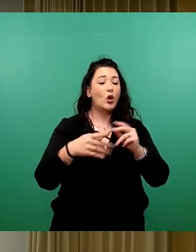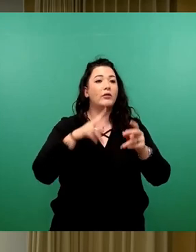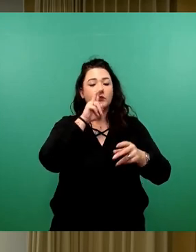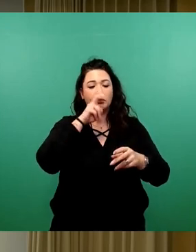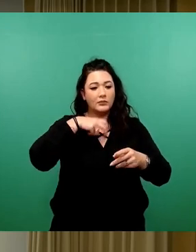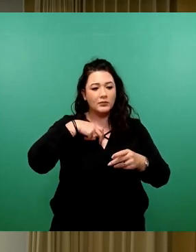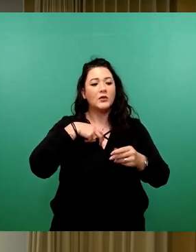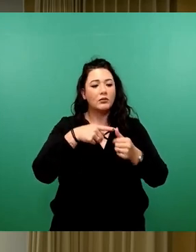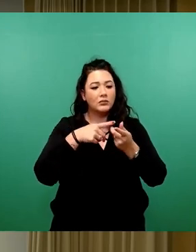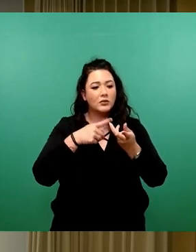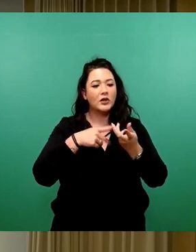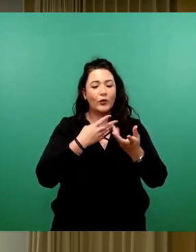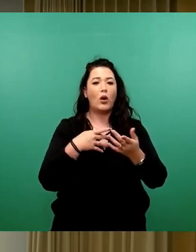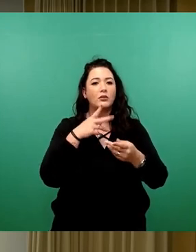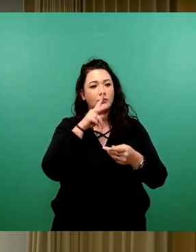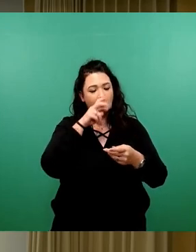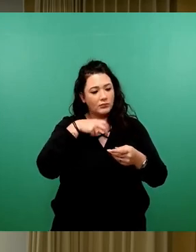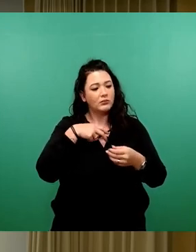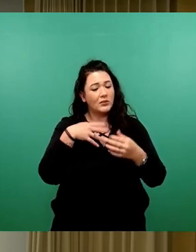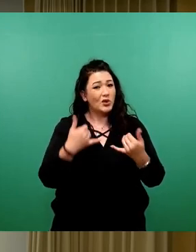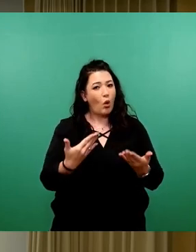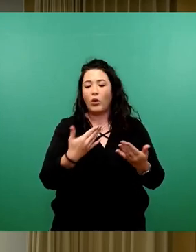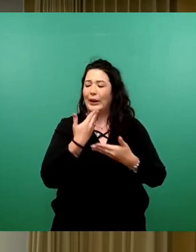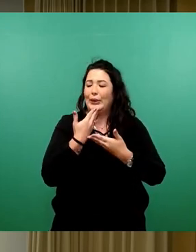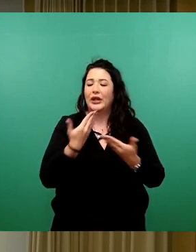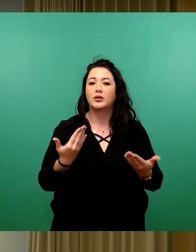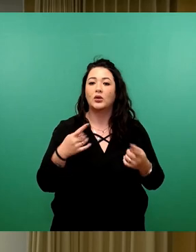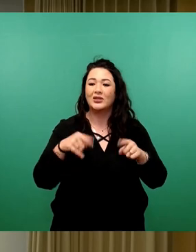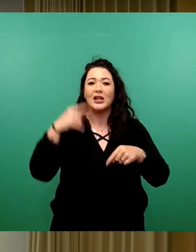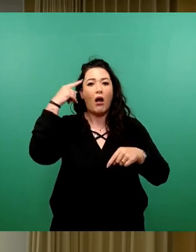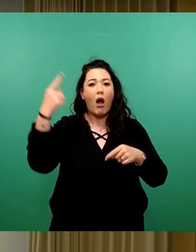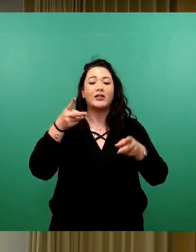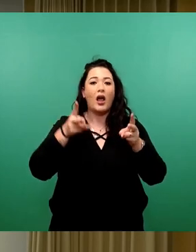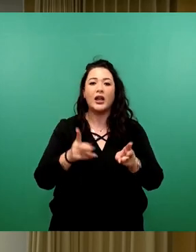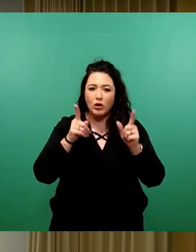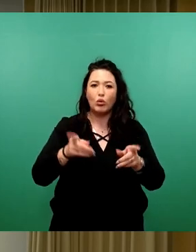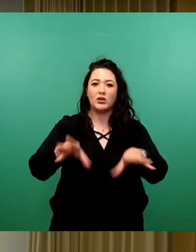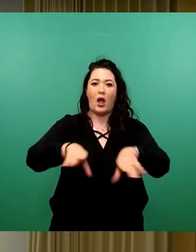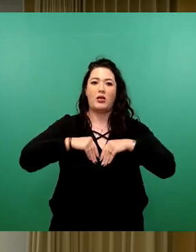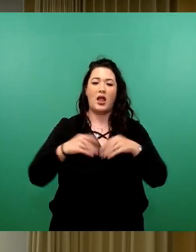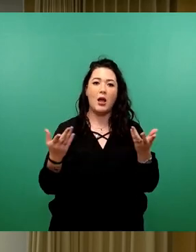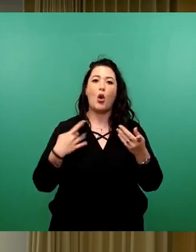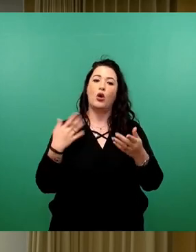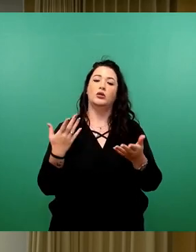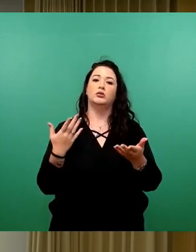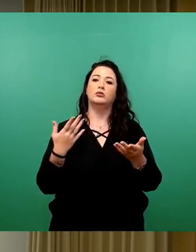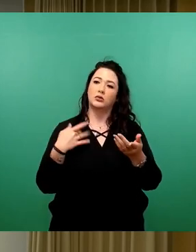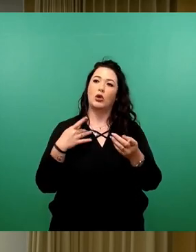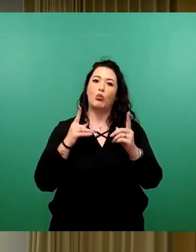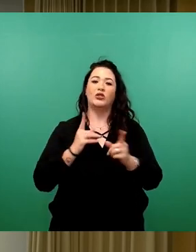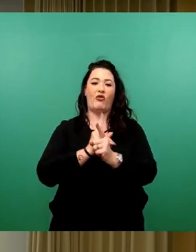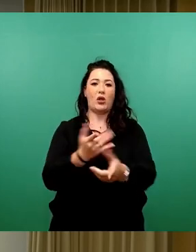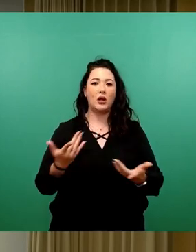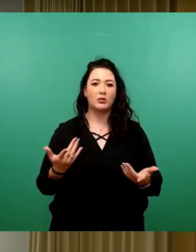wir von Ihnen zunächst mal erwarten, ist, dass Sie die Rechte dieses Rates achten. Das wäre mal die Lektion 1, die Sie zu lernen haben. Die zweite Lektion